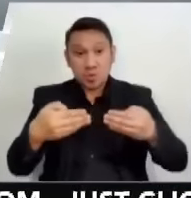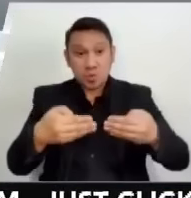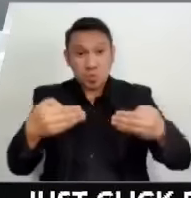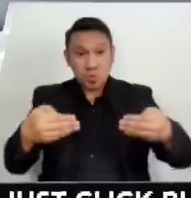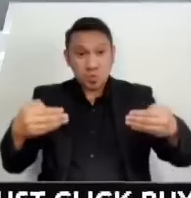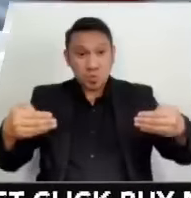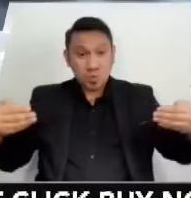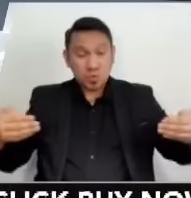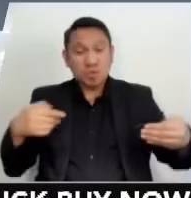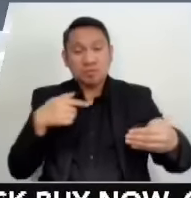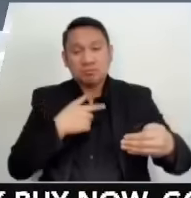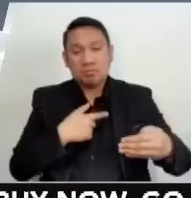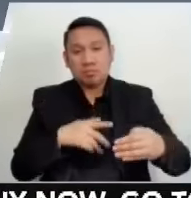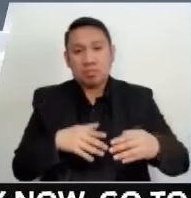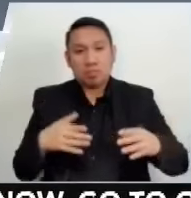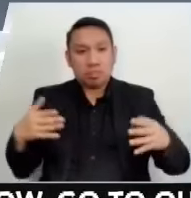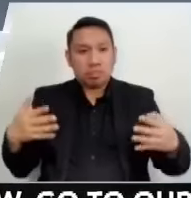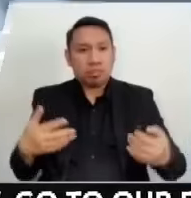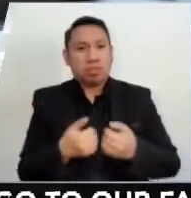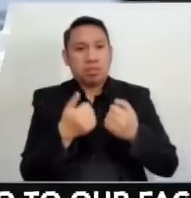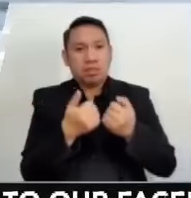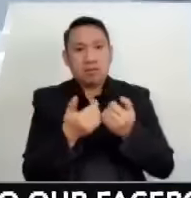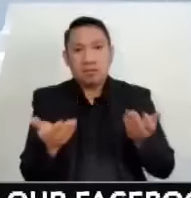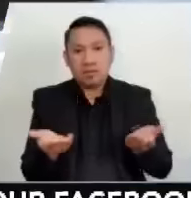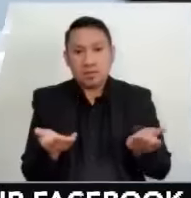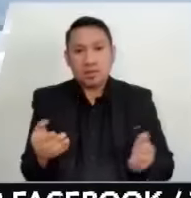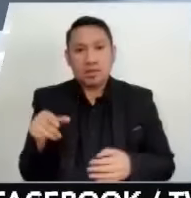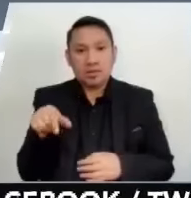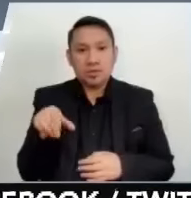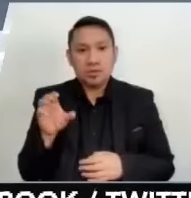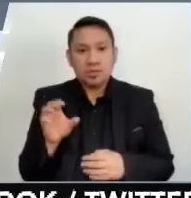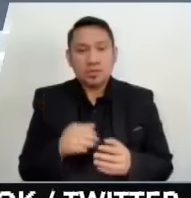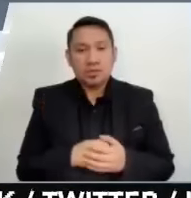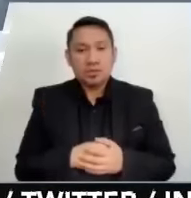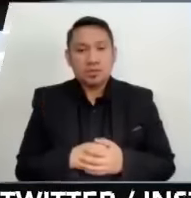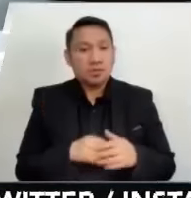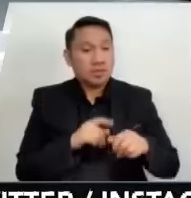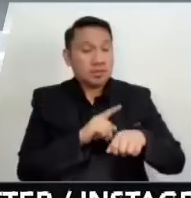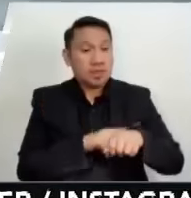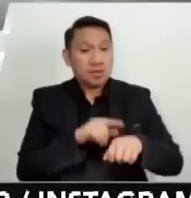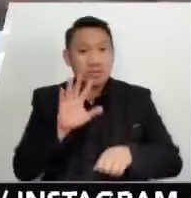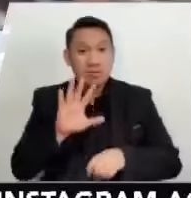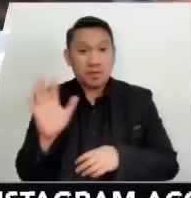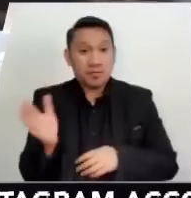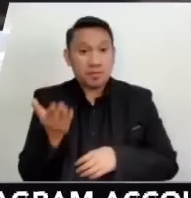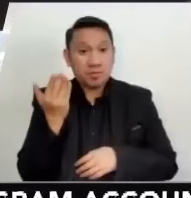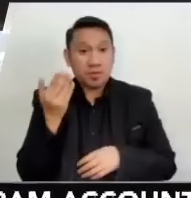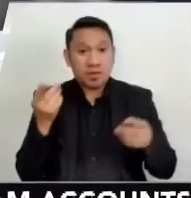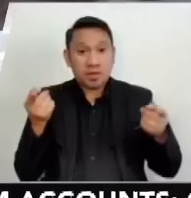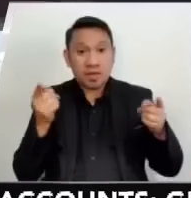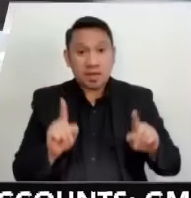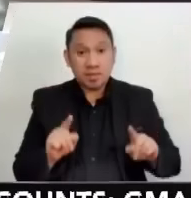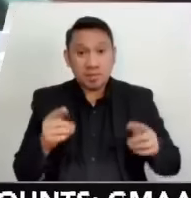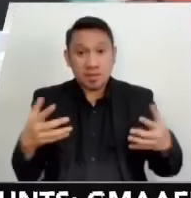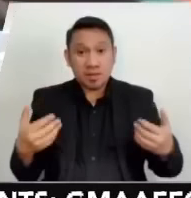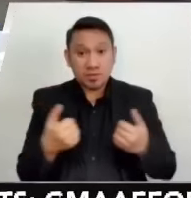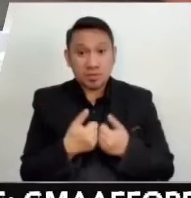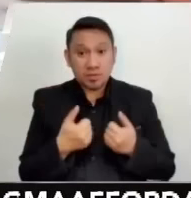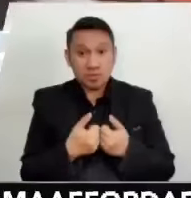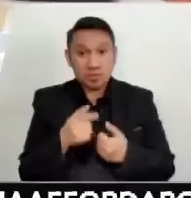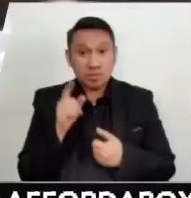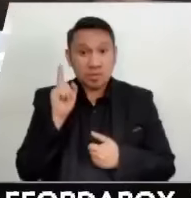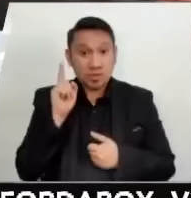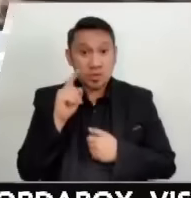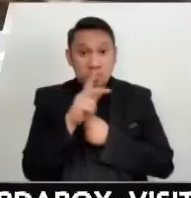northbound Dito po yan sa Quezon City mag 5 ng umaga ng mangyari itong aksidente Wasak ang bumper ng provincial bus